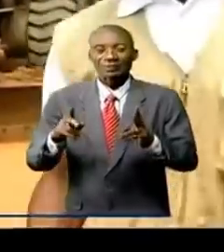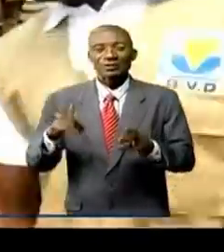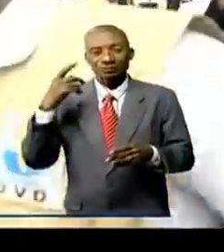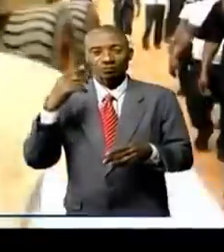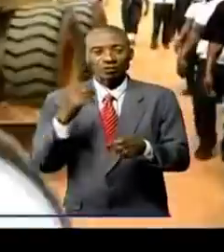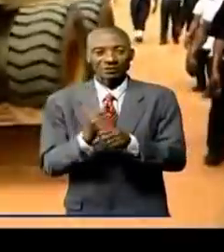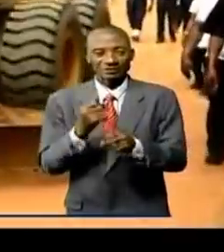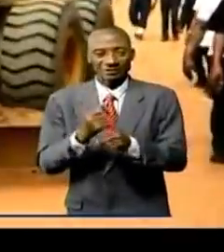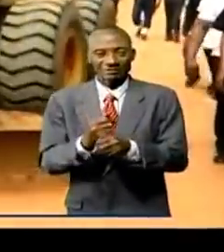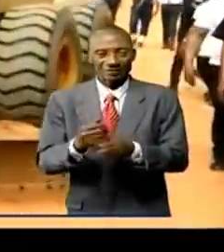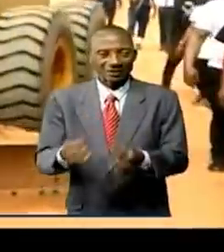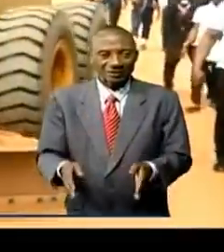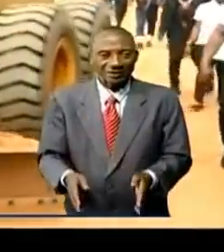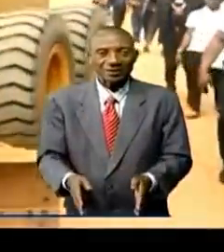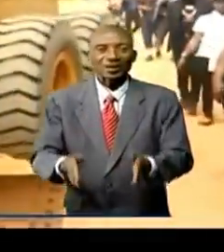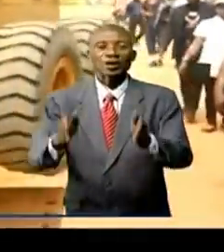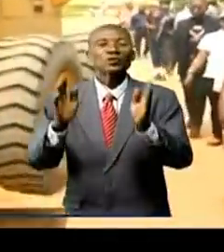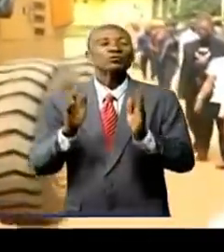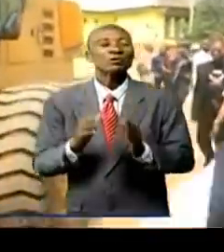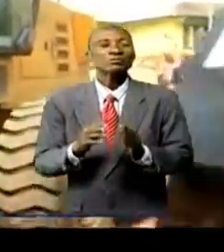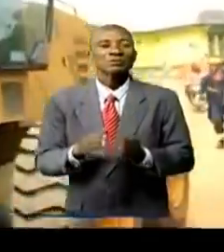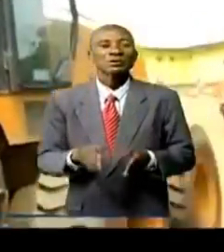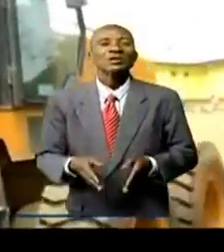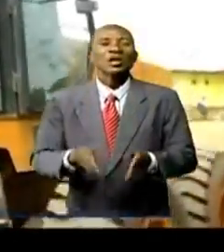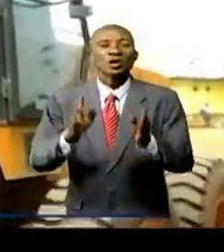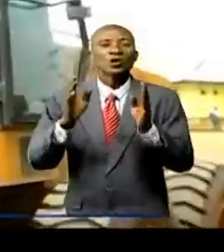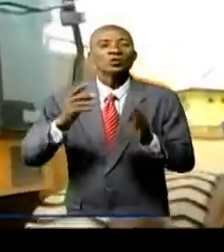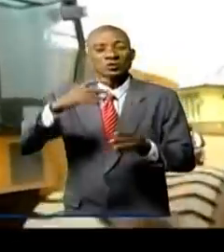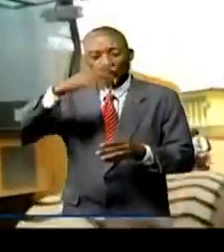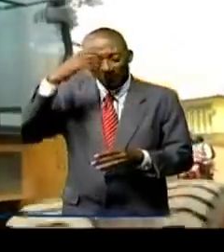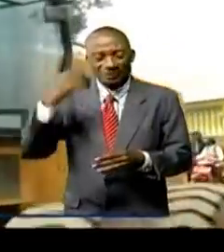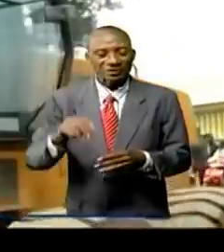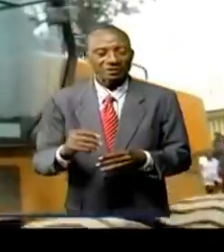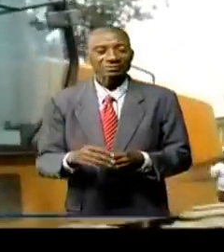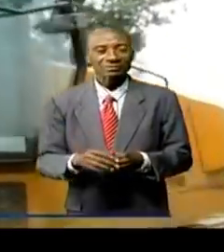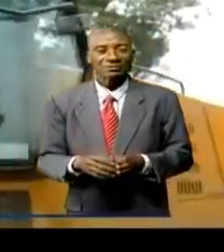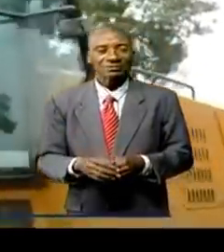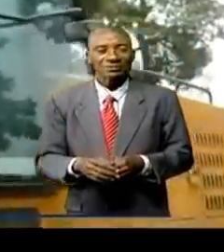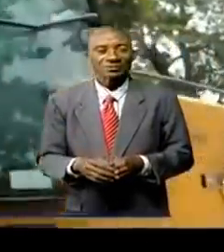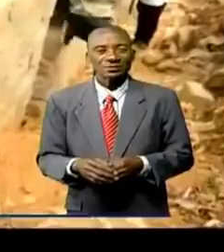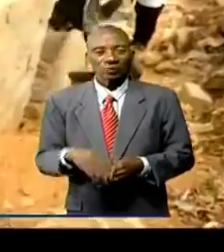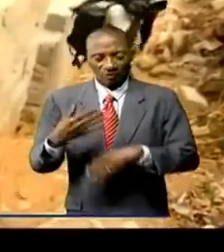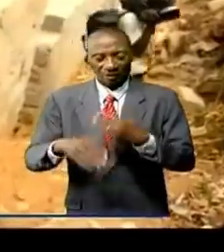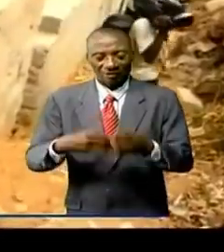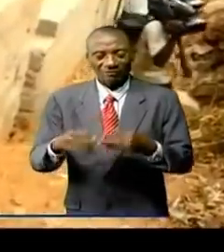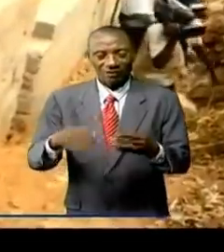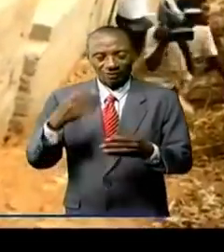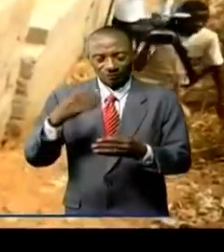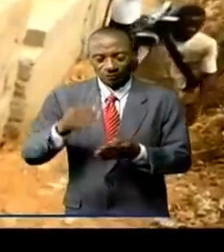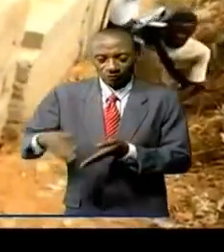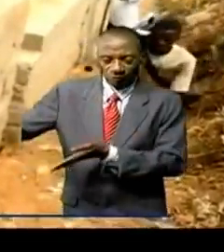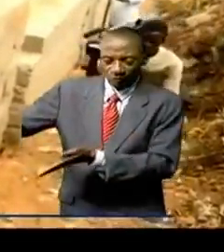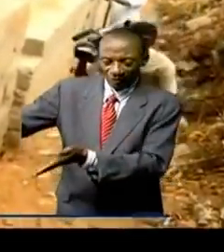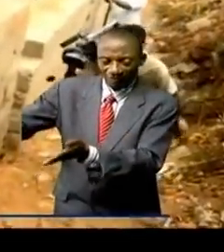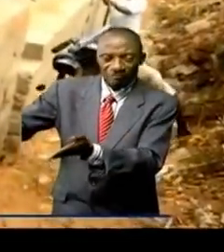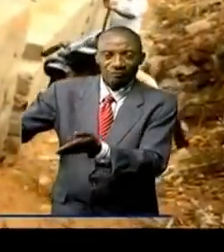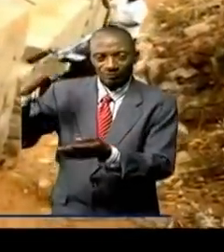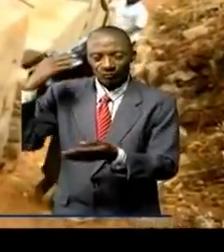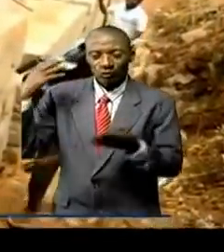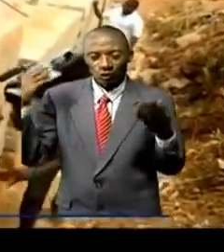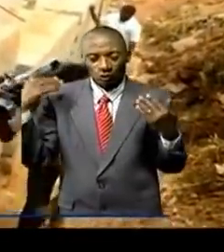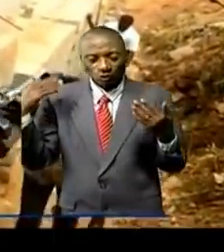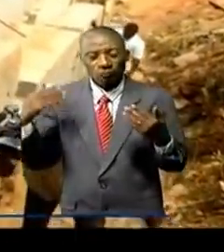grande envergure, travaux qui consistent notamment à la construction d'un collecteur sur l'avenue du port, d'un caniveau sur l'avenue